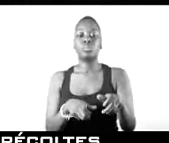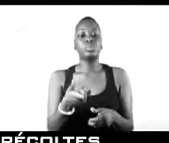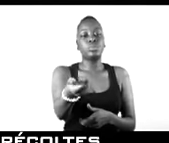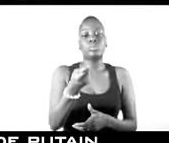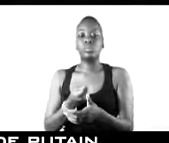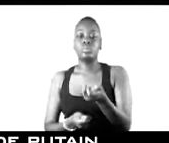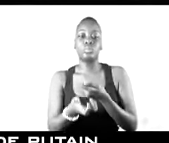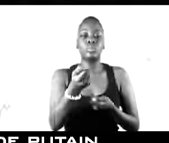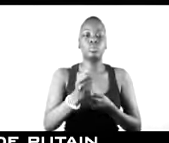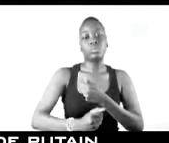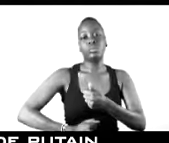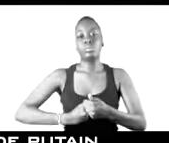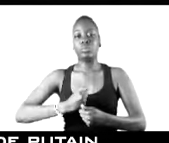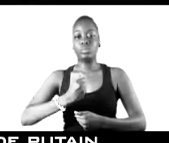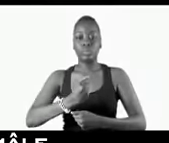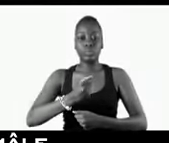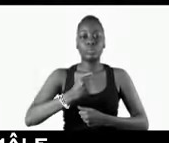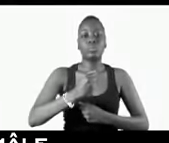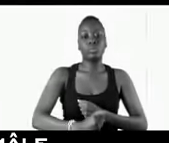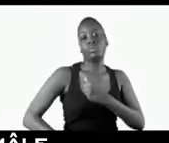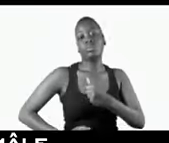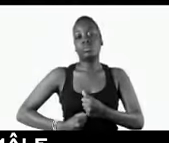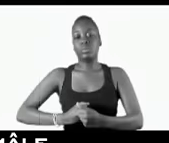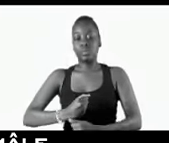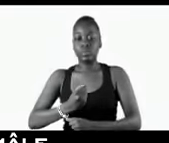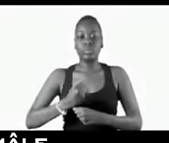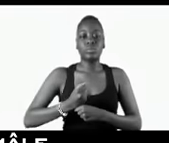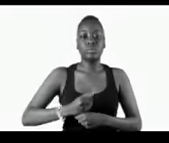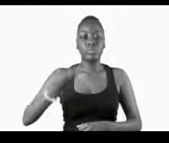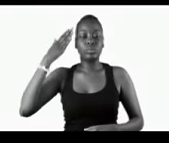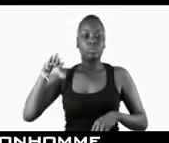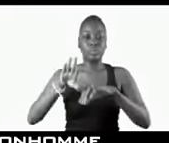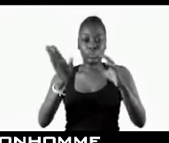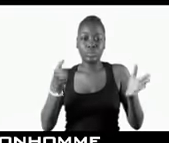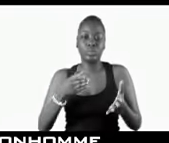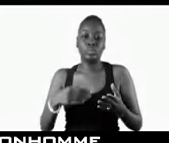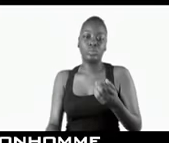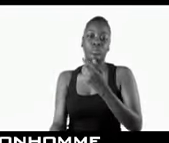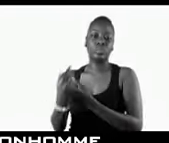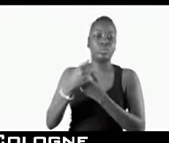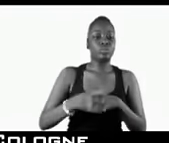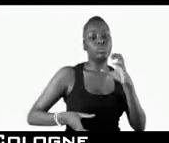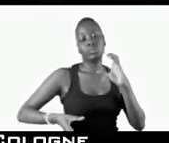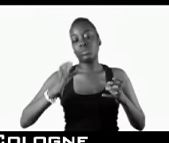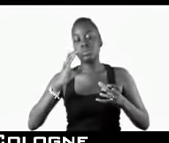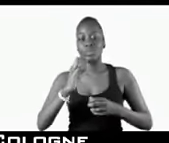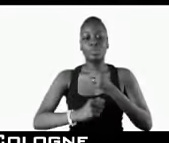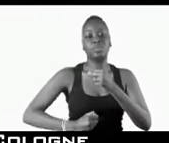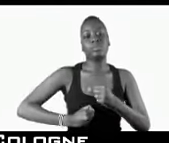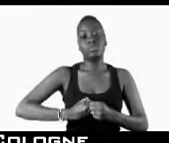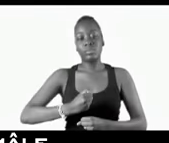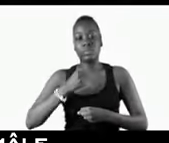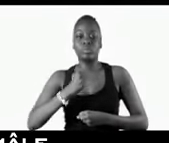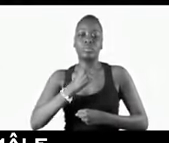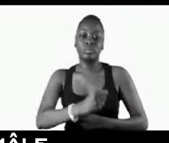tu récoltes, j'ai tiré sur la corde, putain, mais ça fait ma haine. Tu sais, je suis un bonhomme, nourri à